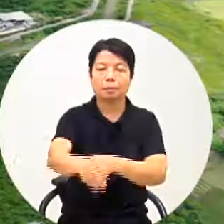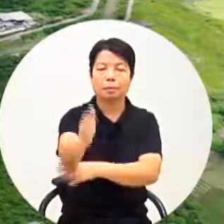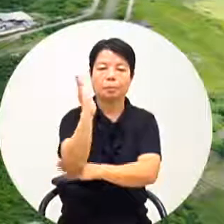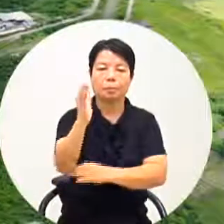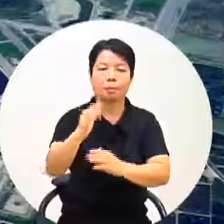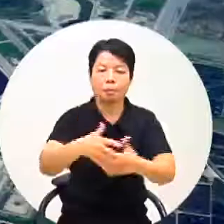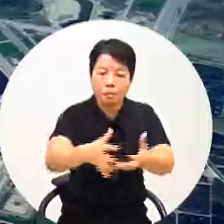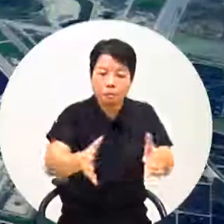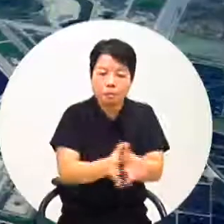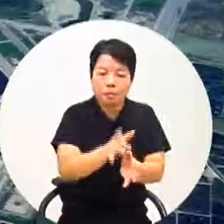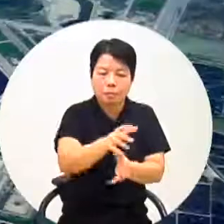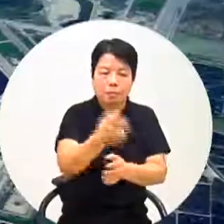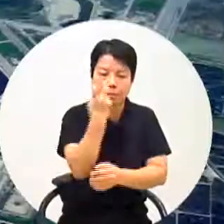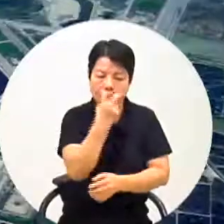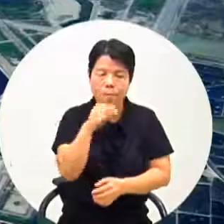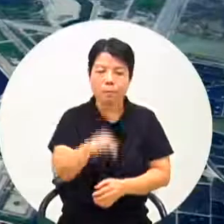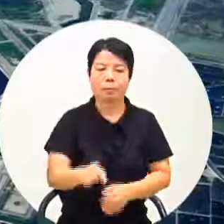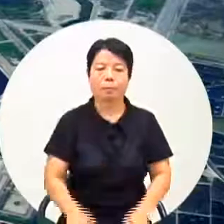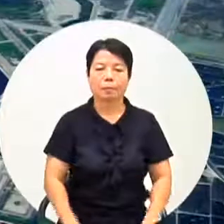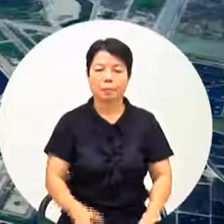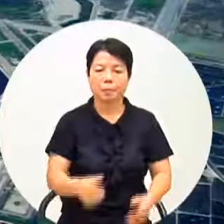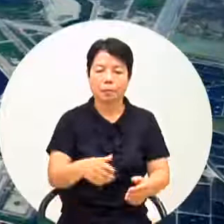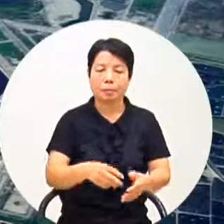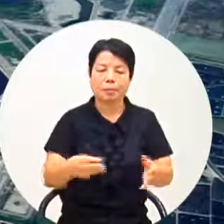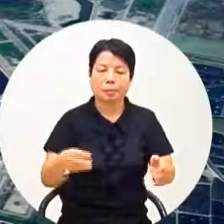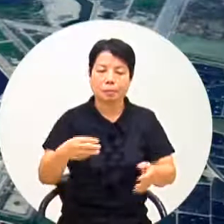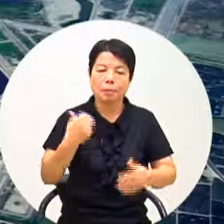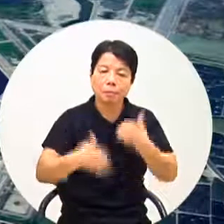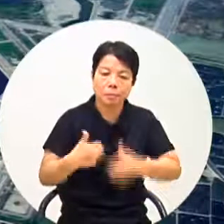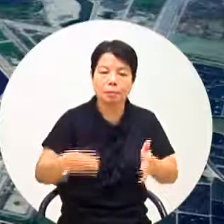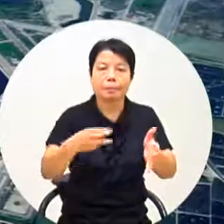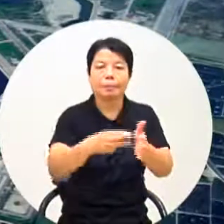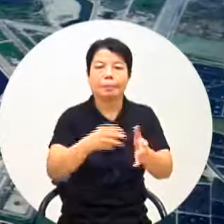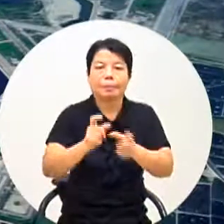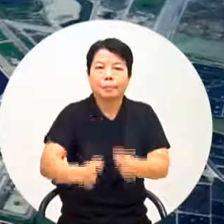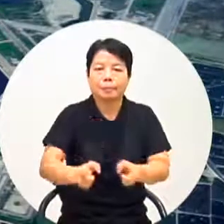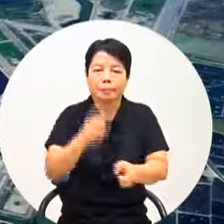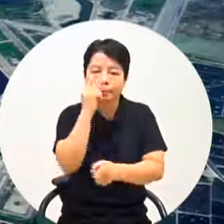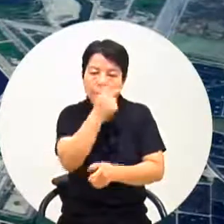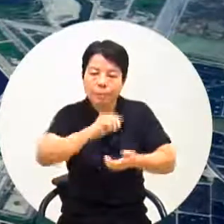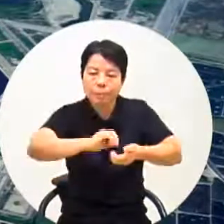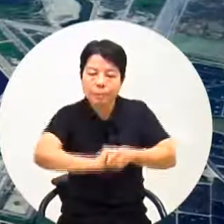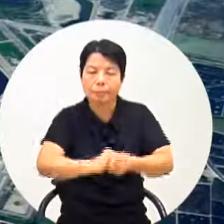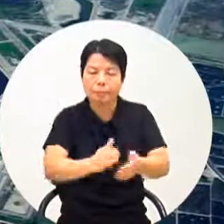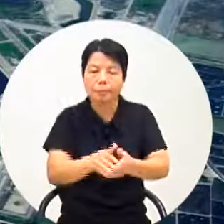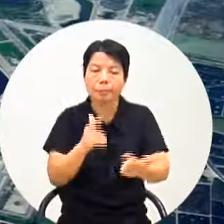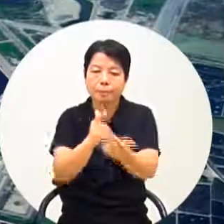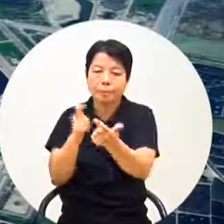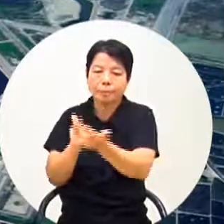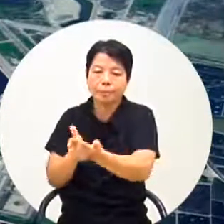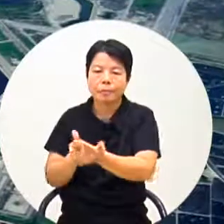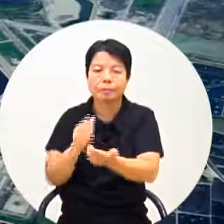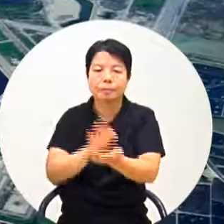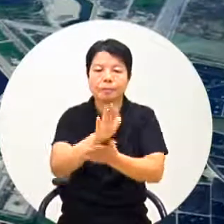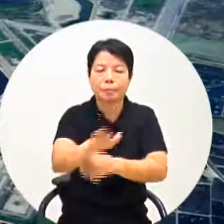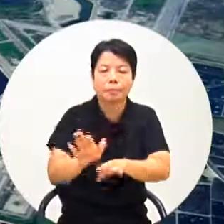再来呢是有关于变更新达党特定计划区啊，那我们其实是配合前瞻基础建设当中有